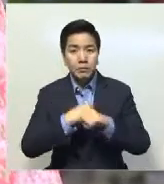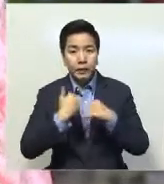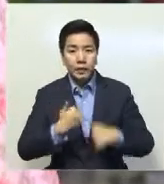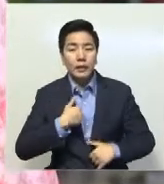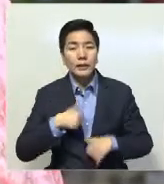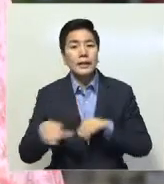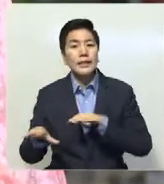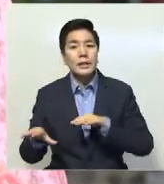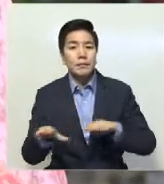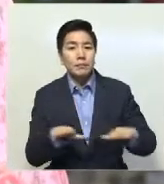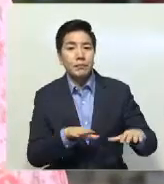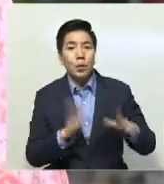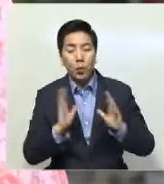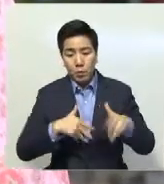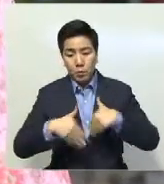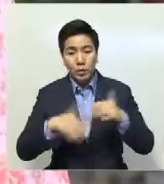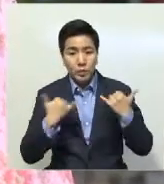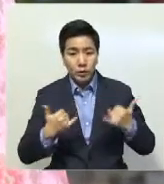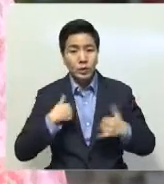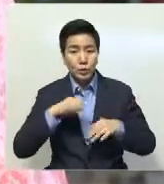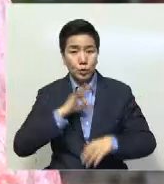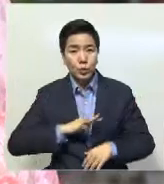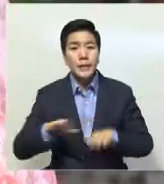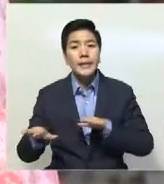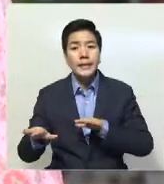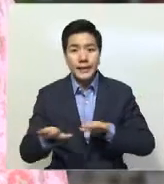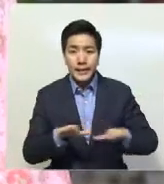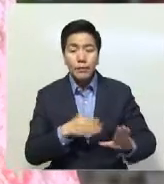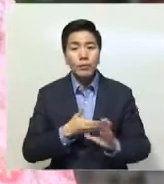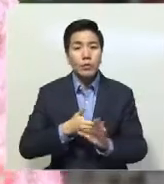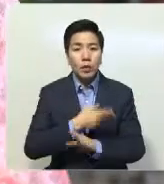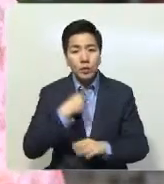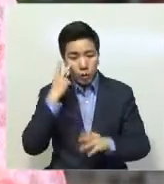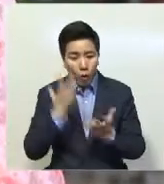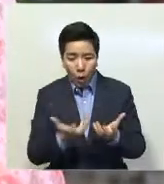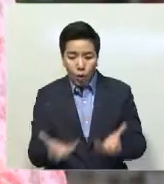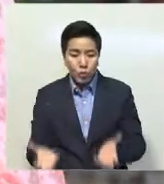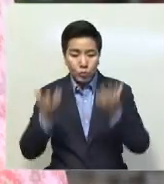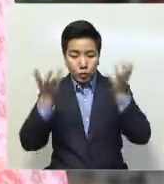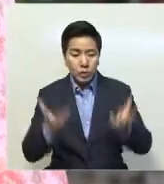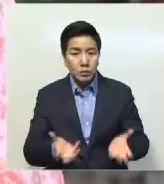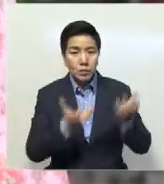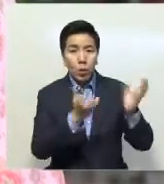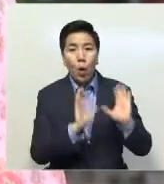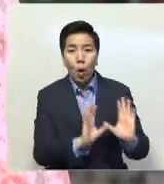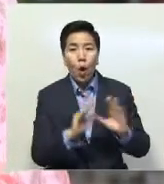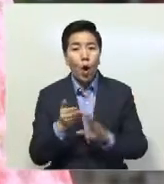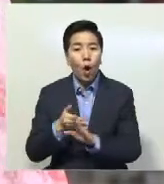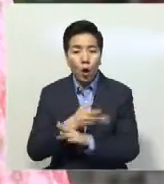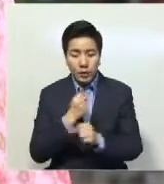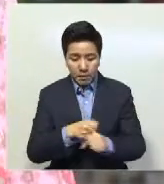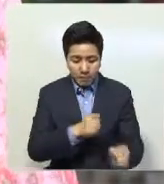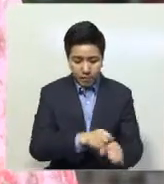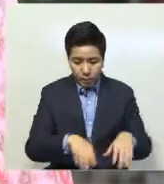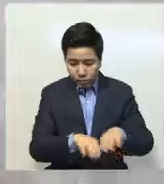ได้เตรียมตัวคือประชาชนตอนนี้มีเวลาได้เตรียมตัวที่จะยกของขึ้นสู่ที่สูงที่จะแบบก่อปูน